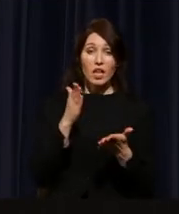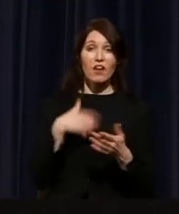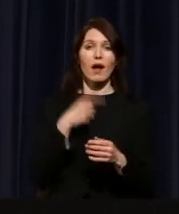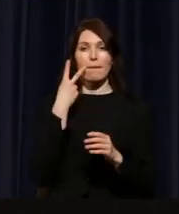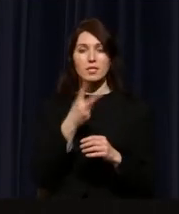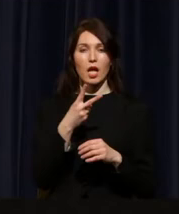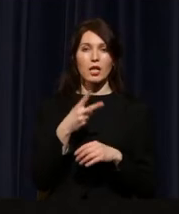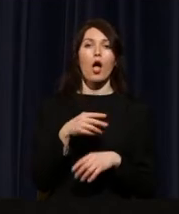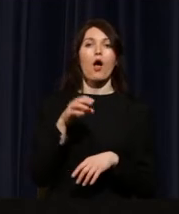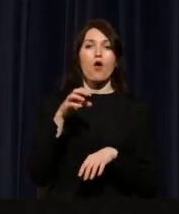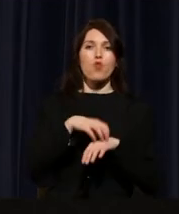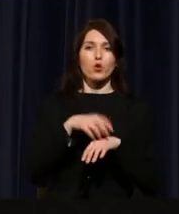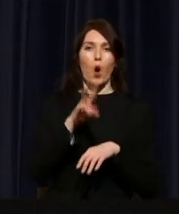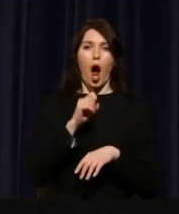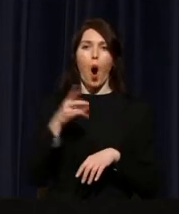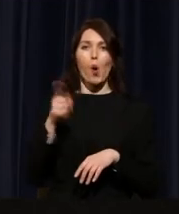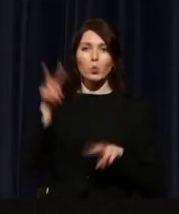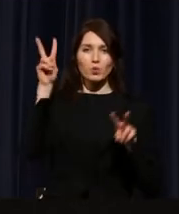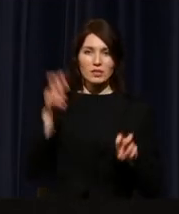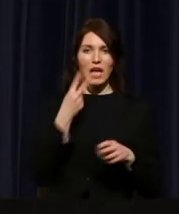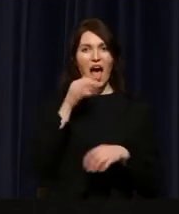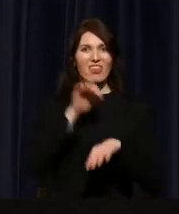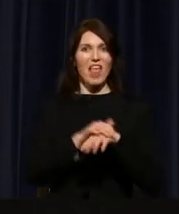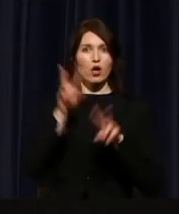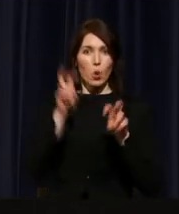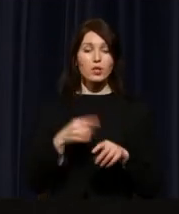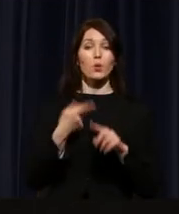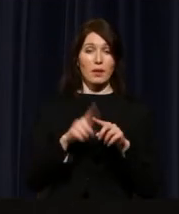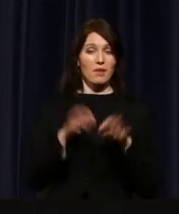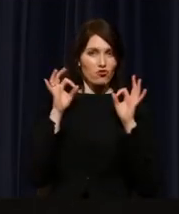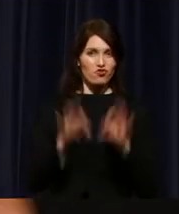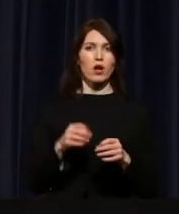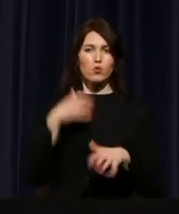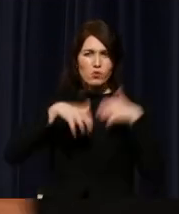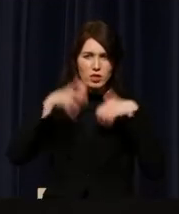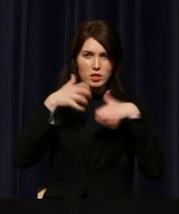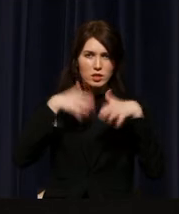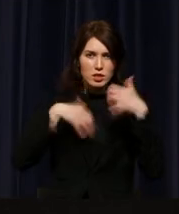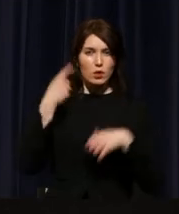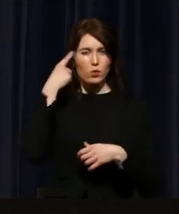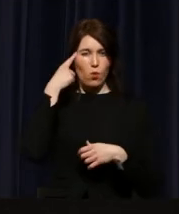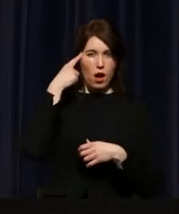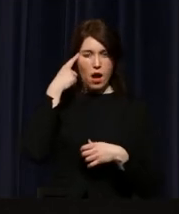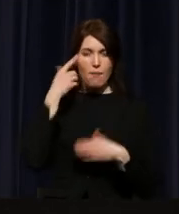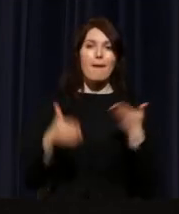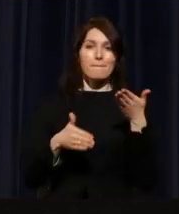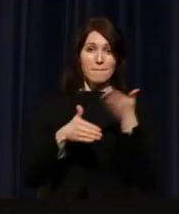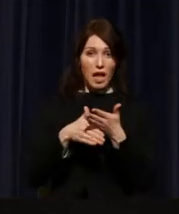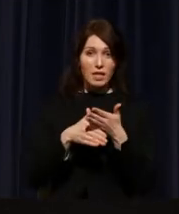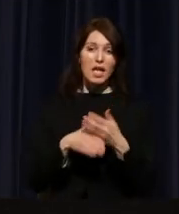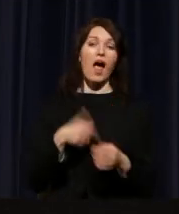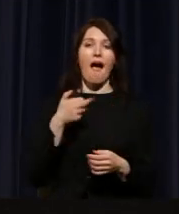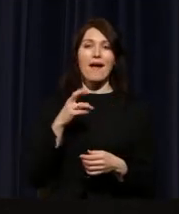jāskatās doktors Hauss, lai saprastu, kā diagnosticē, jo patiešām tā arī notiek. Tu rocies, domā un palīdzi. Un